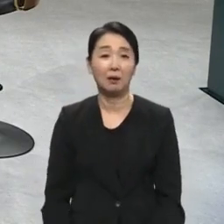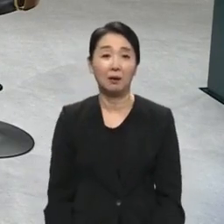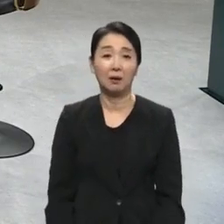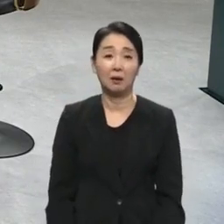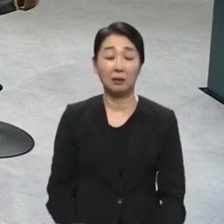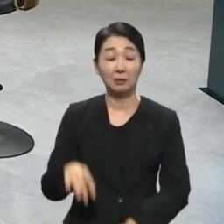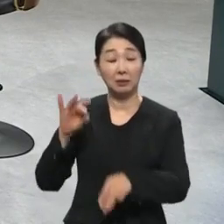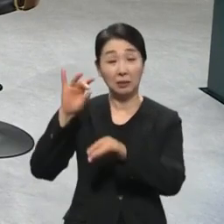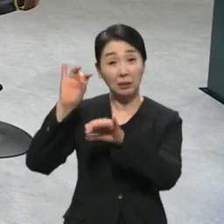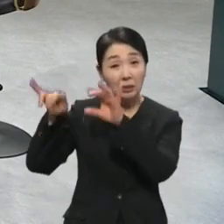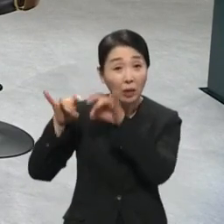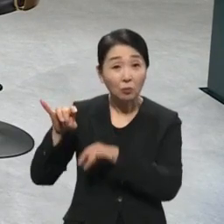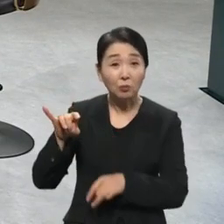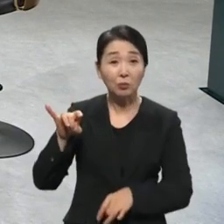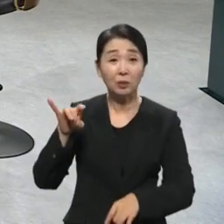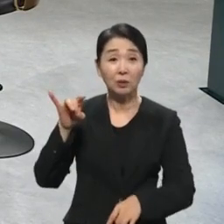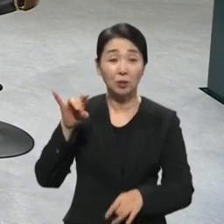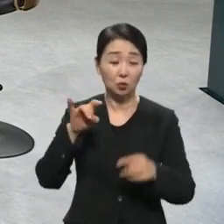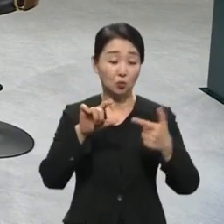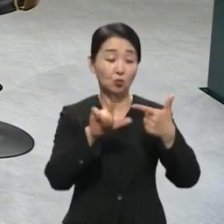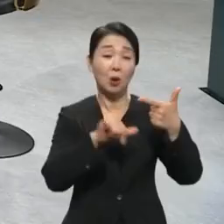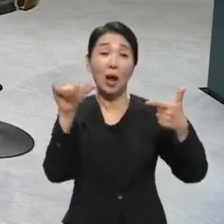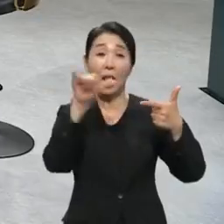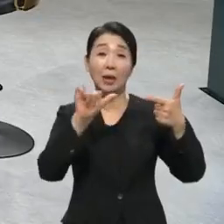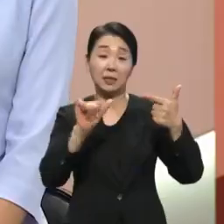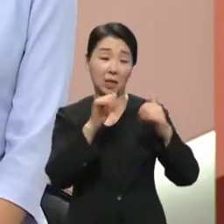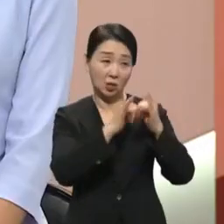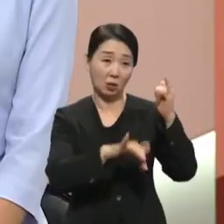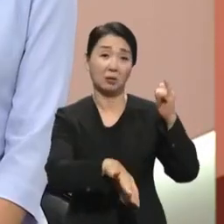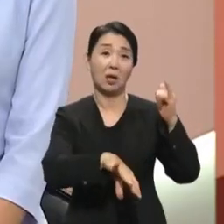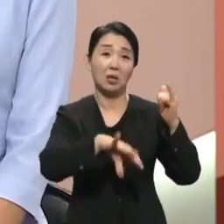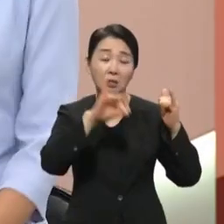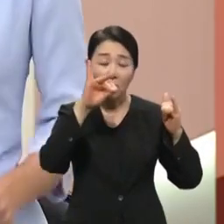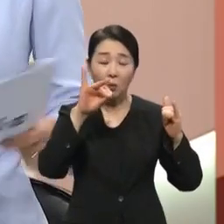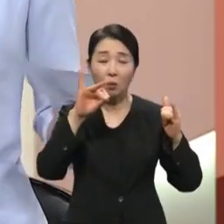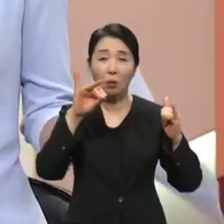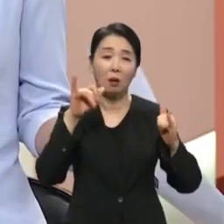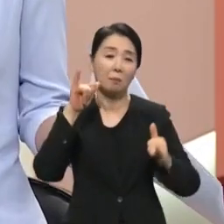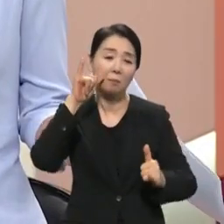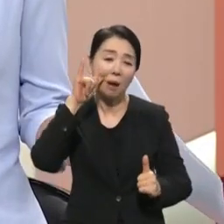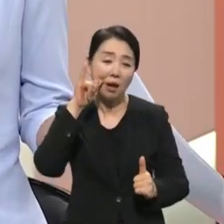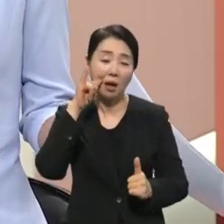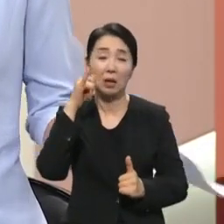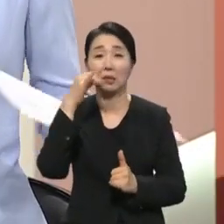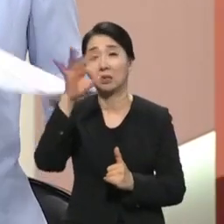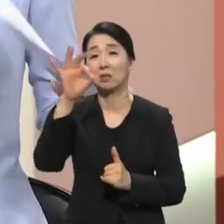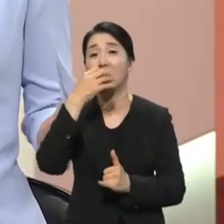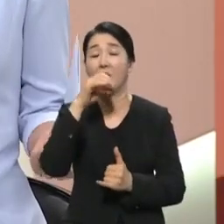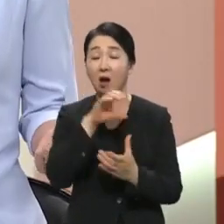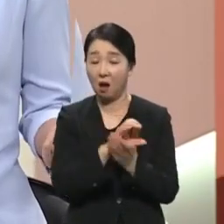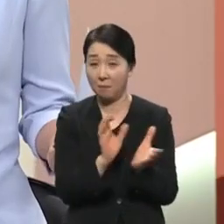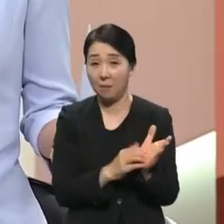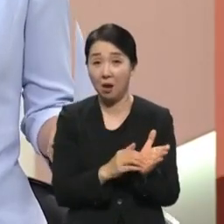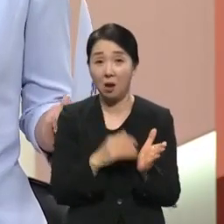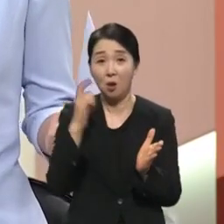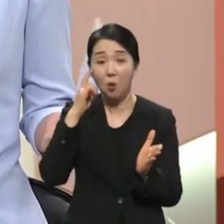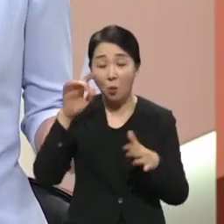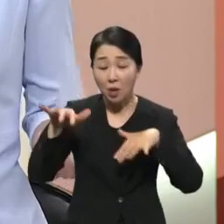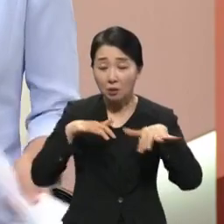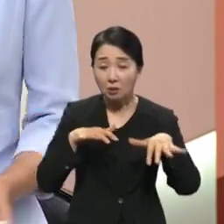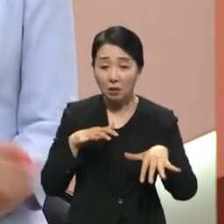지난해 이제 아시아 최초로 대마가 합법화된 나라입니다 그래서인지 길거리에 있는 그냥 흔한 카페에서